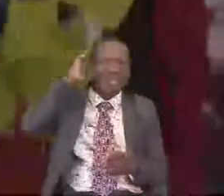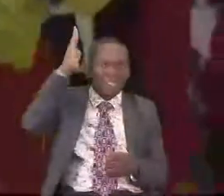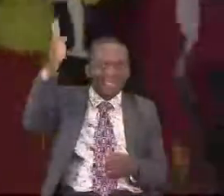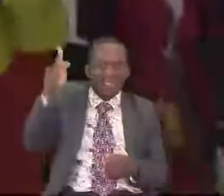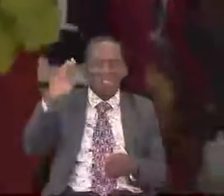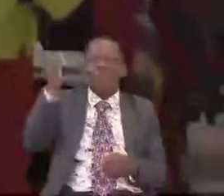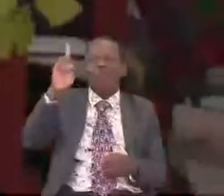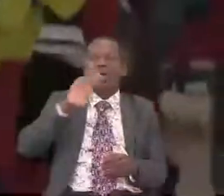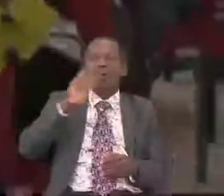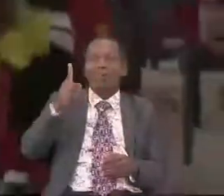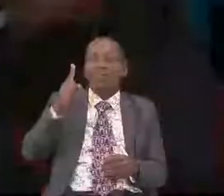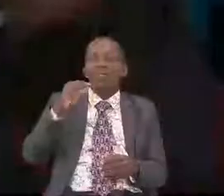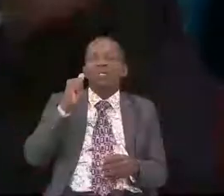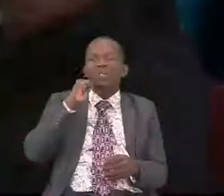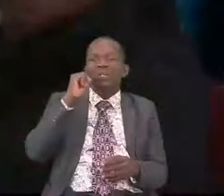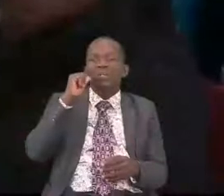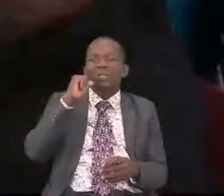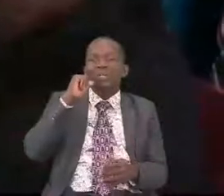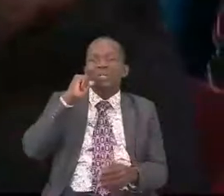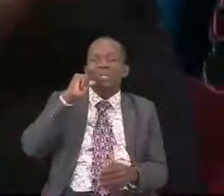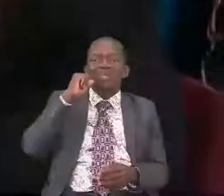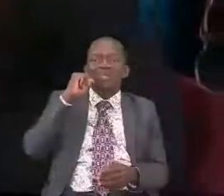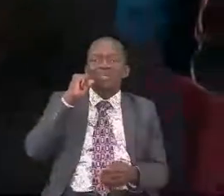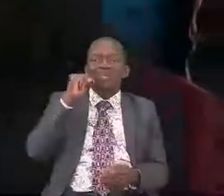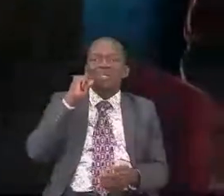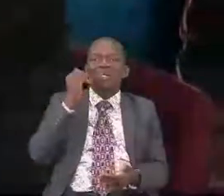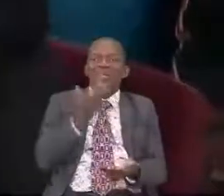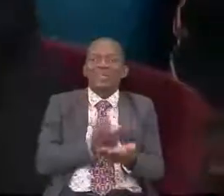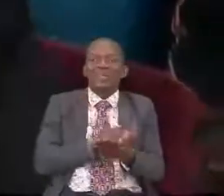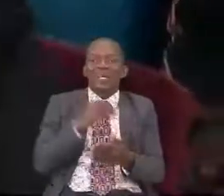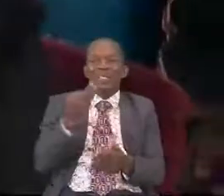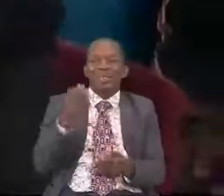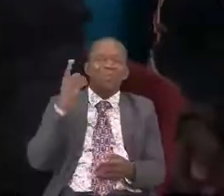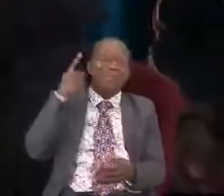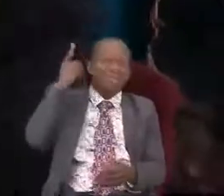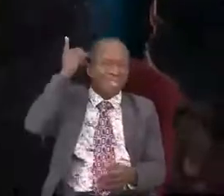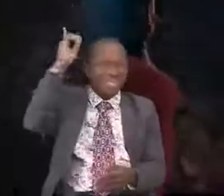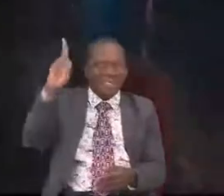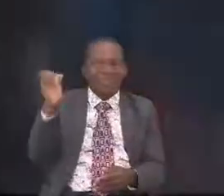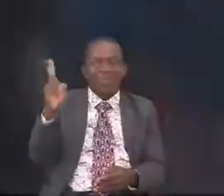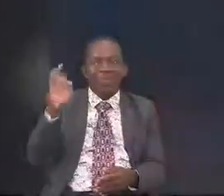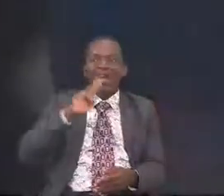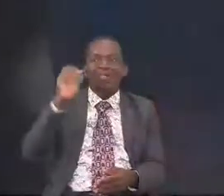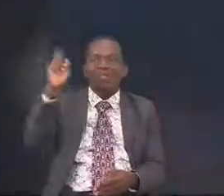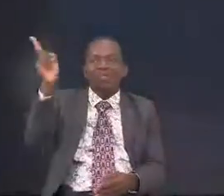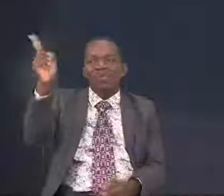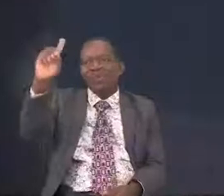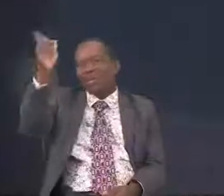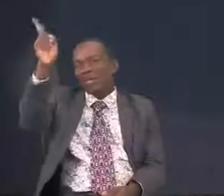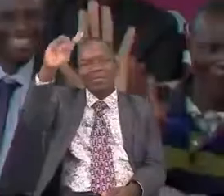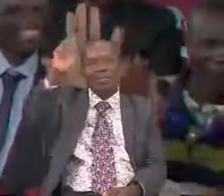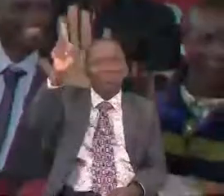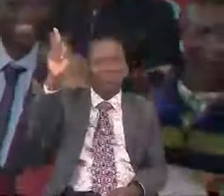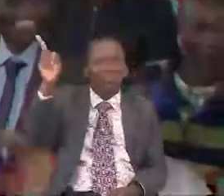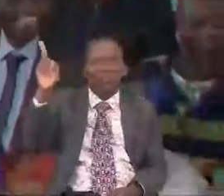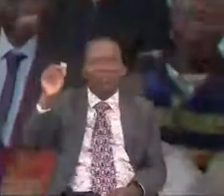Filles seulement, les filles de destinée seulement. Hein? Seulement les filles de destinée. Où êtes-vous? Elle était